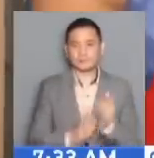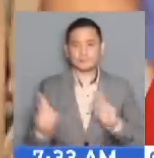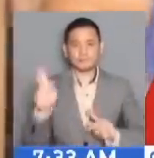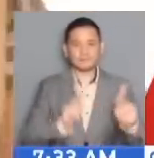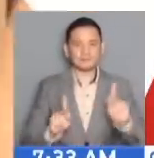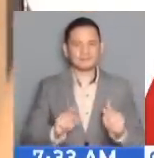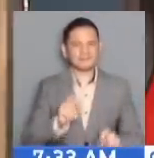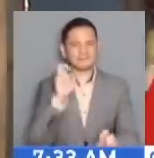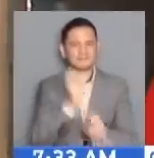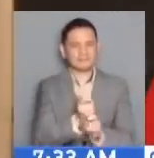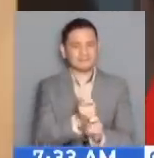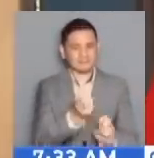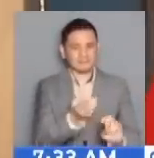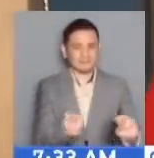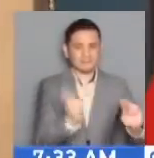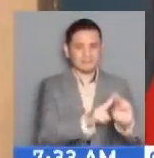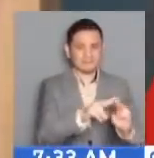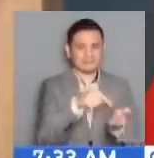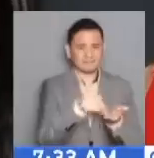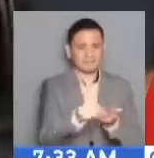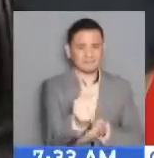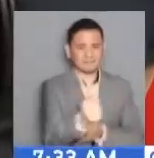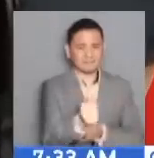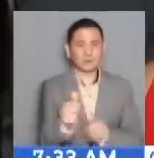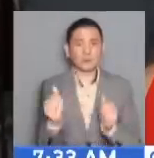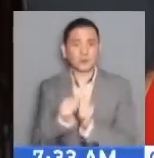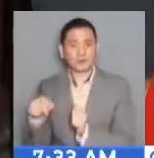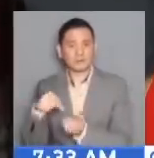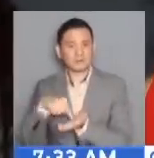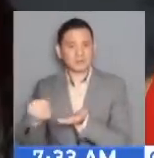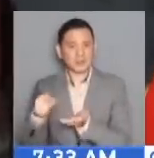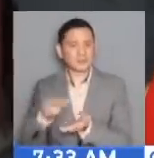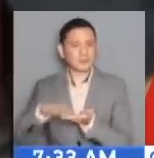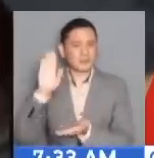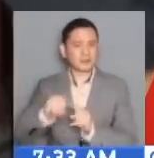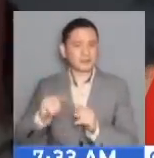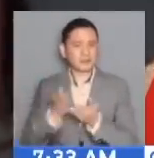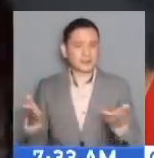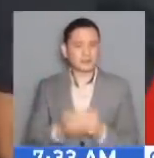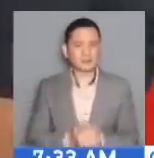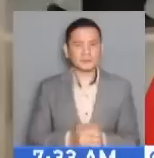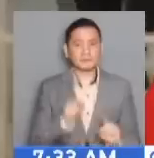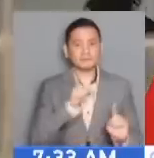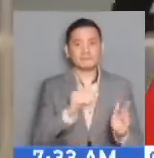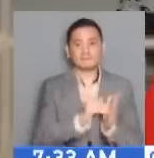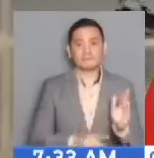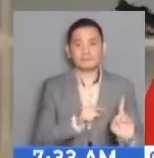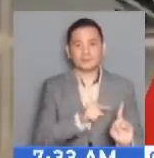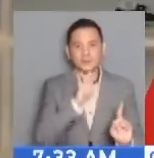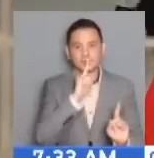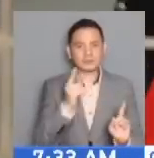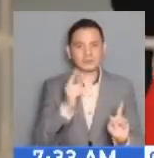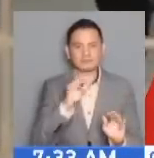sa tren sa mga mahal na rin presyo ng mga bilihin. Ang estudyanteng si Christian Darren Lasa, sakto lang ang baon niyang pera para sa kanyang lunch break